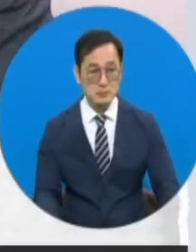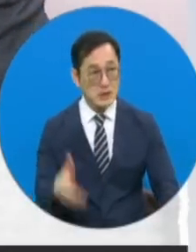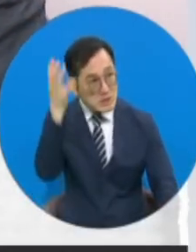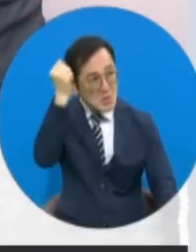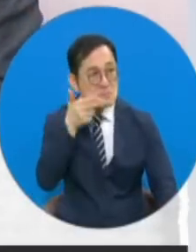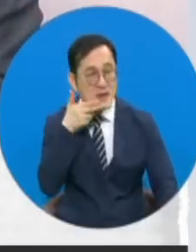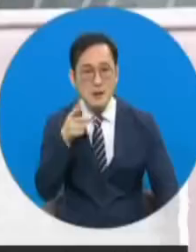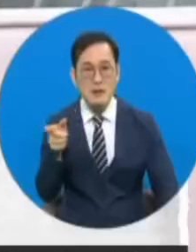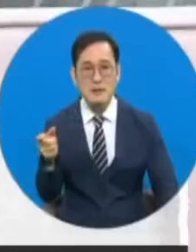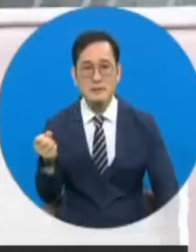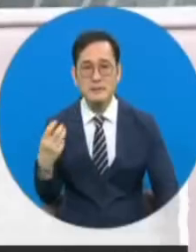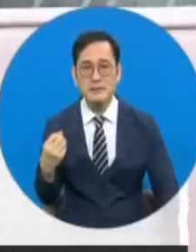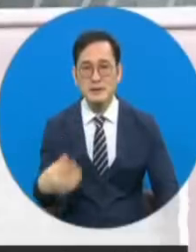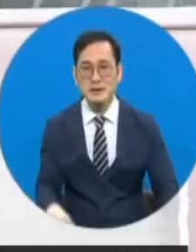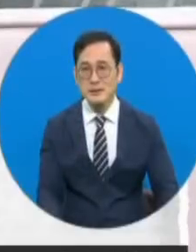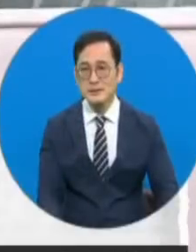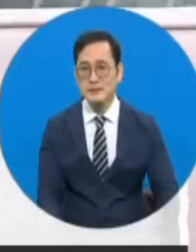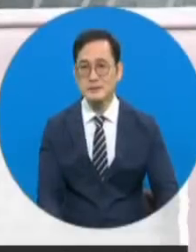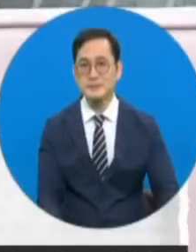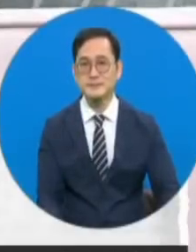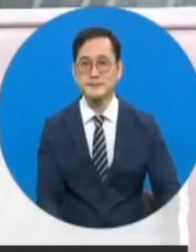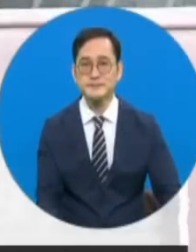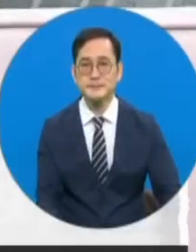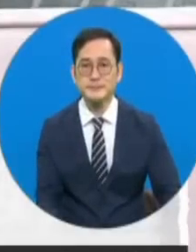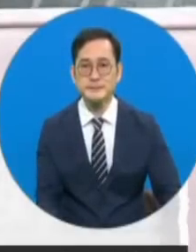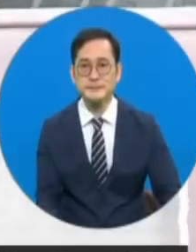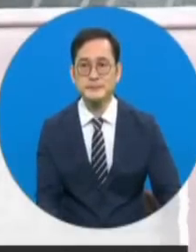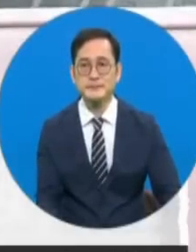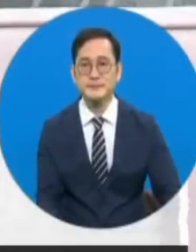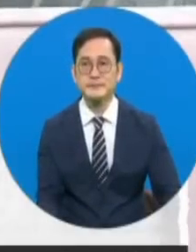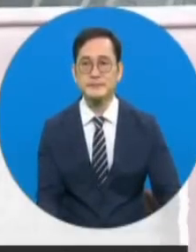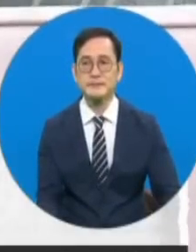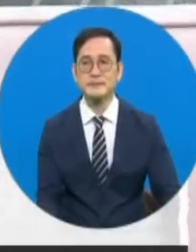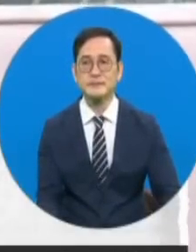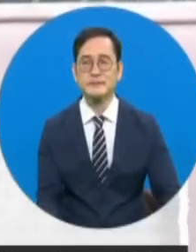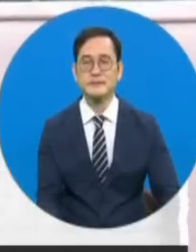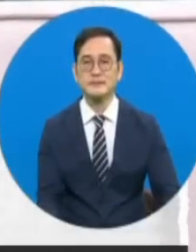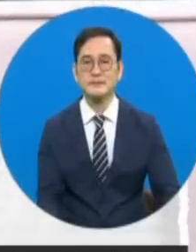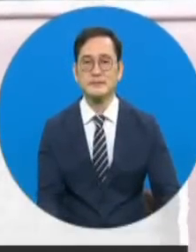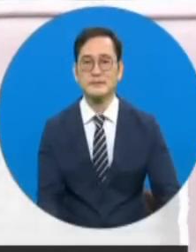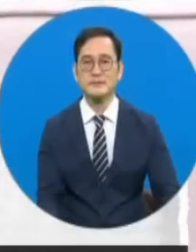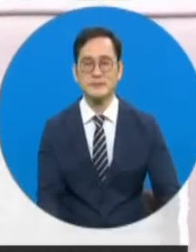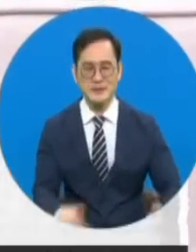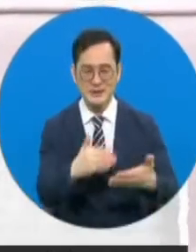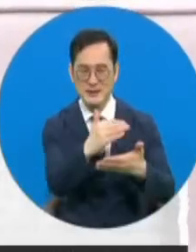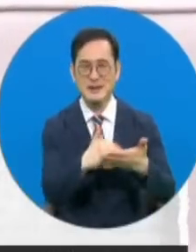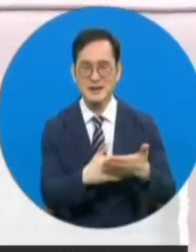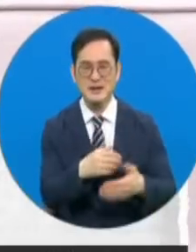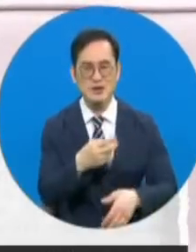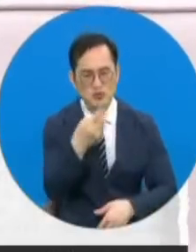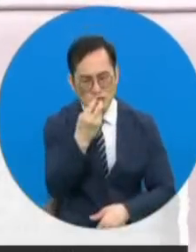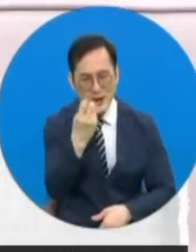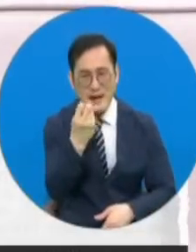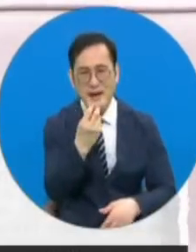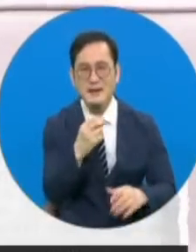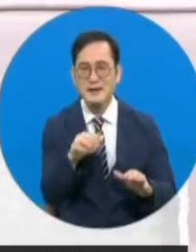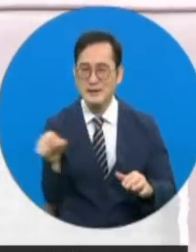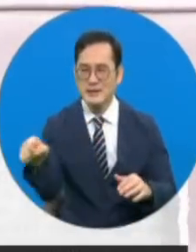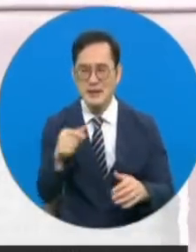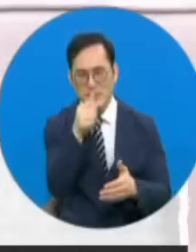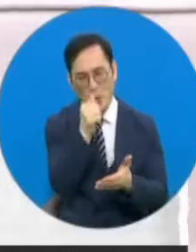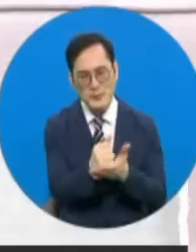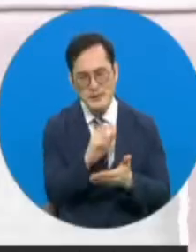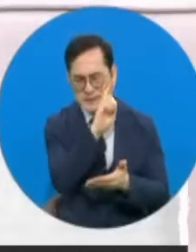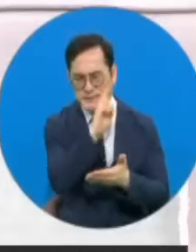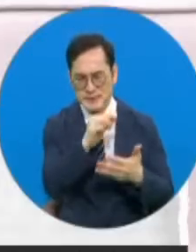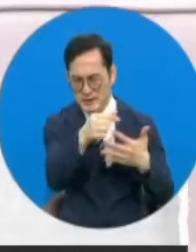뭐 결과적으로는 그 수사된 결과 부분에 대한 혐의는 일부 인정한다고 봐야 되겠죠 그 부분이 좀 명확하지 않은 거 같아요